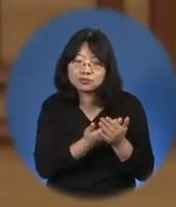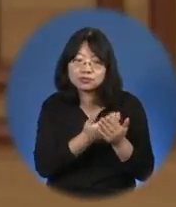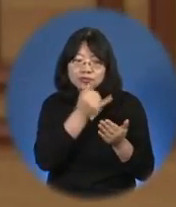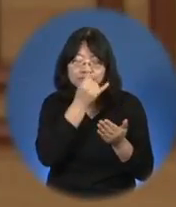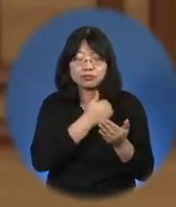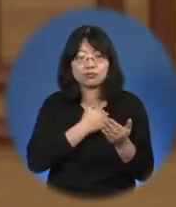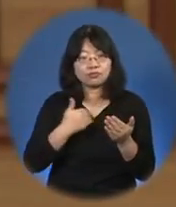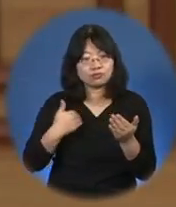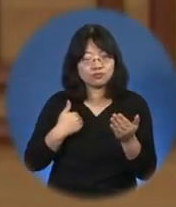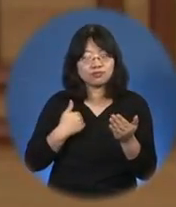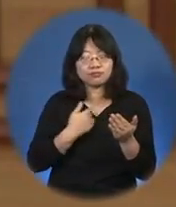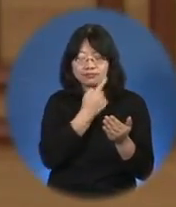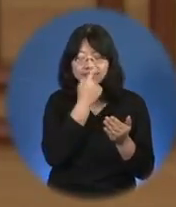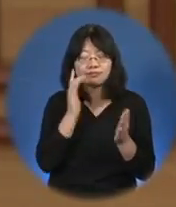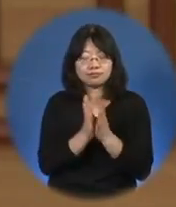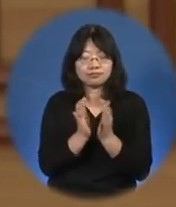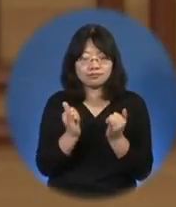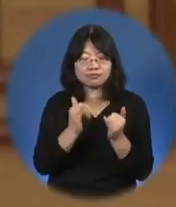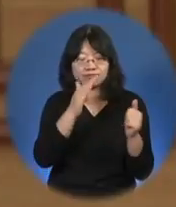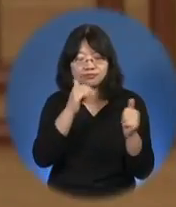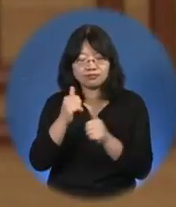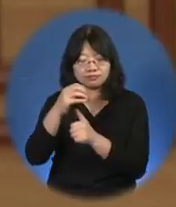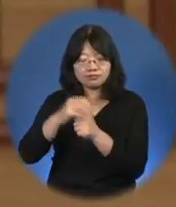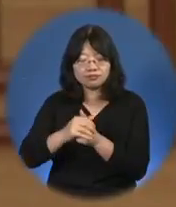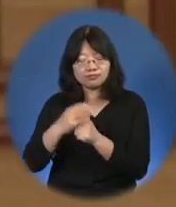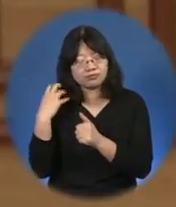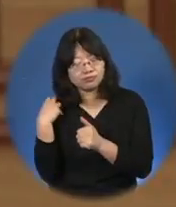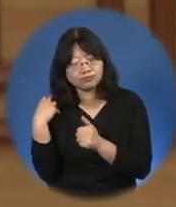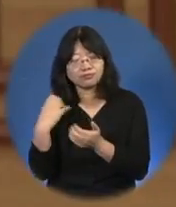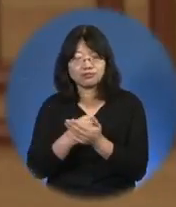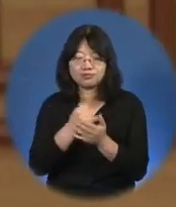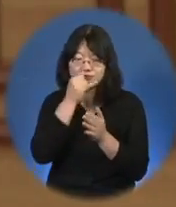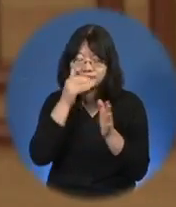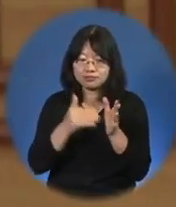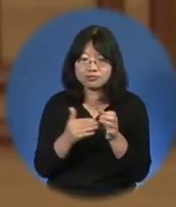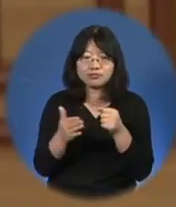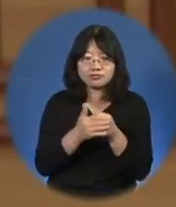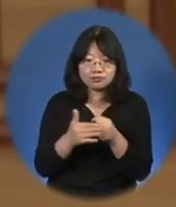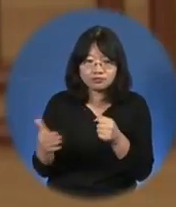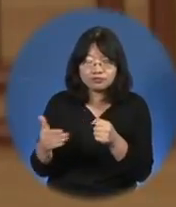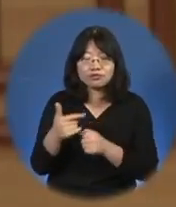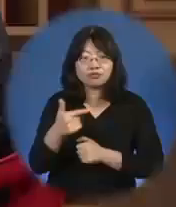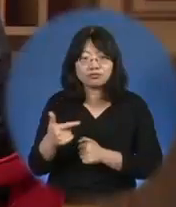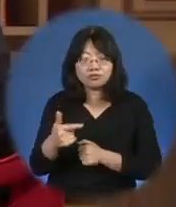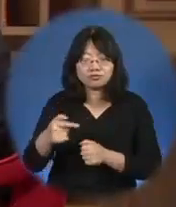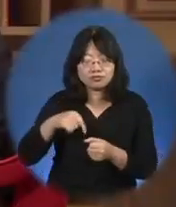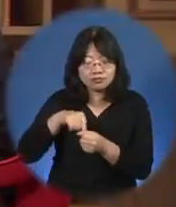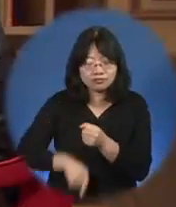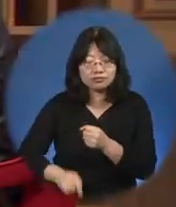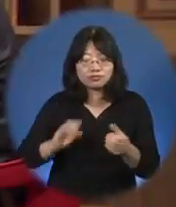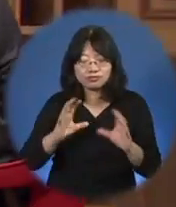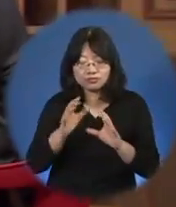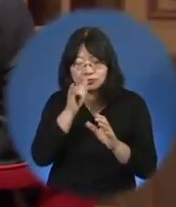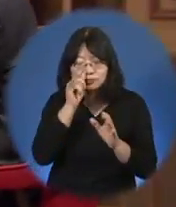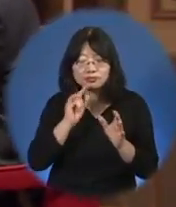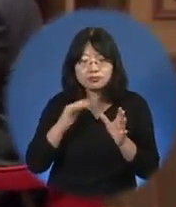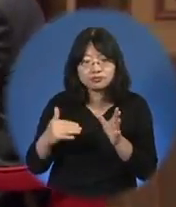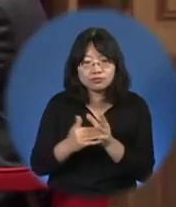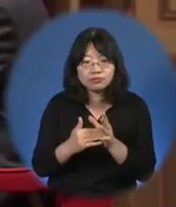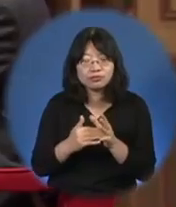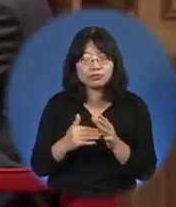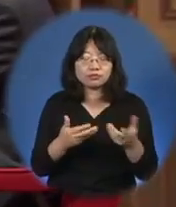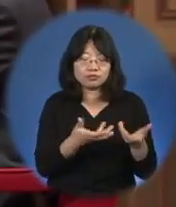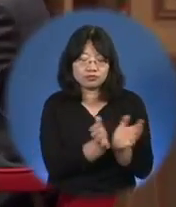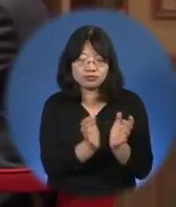본인들이 충분히 이미 소명감을 가지고 있었던 예, 예. 것 같습니다. 그래서 굉장히 진지하게 토론도 했고